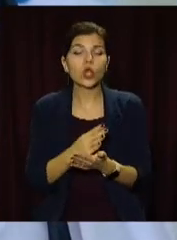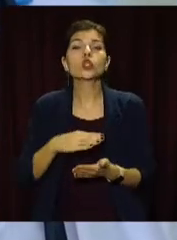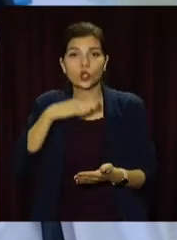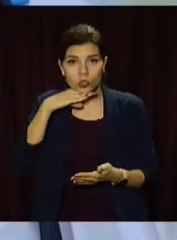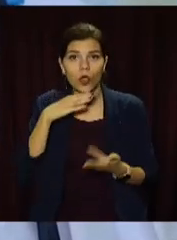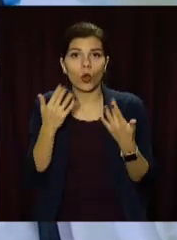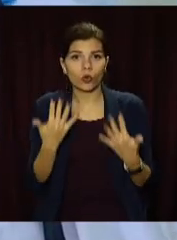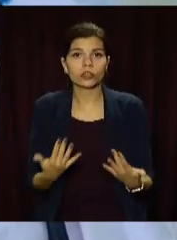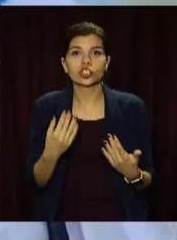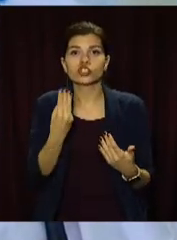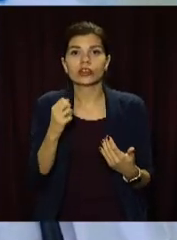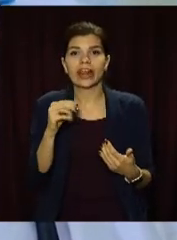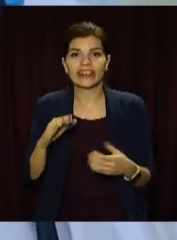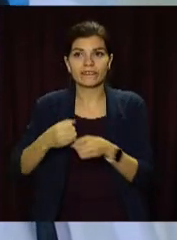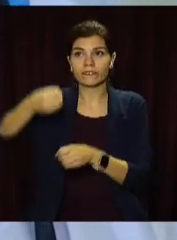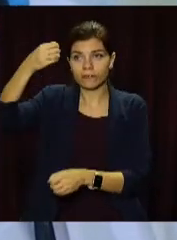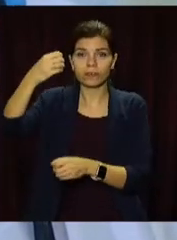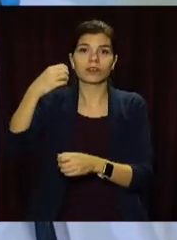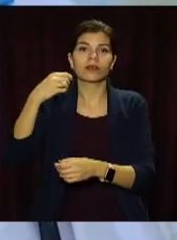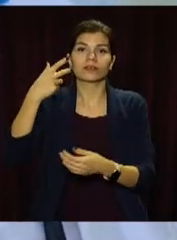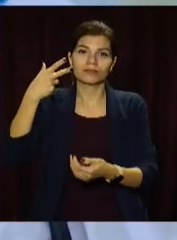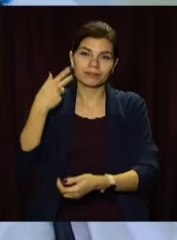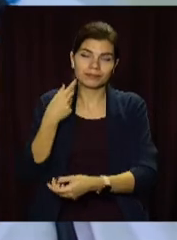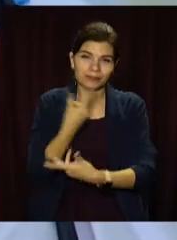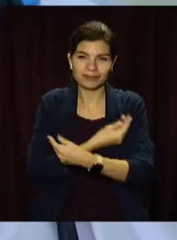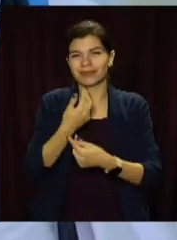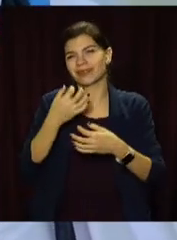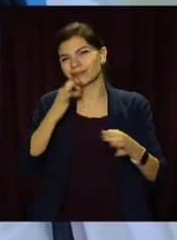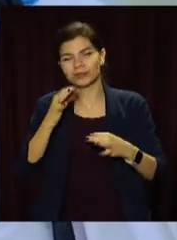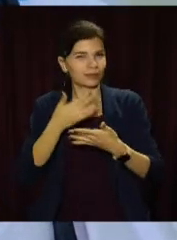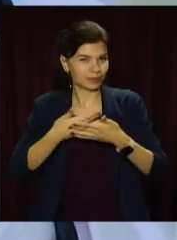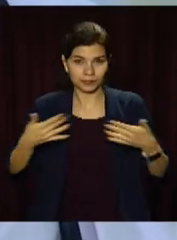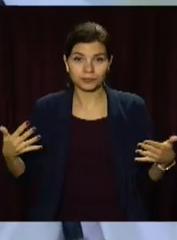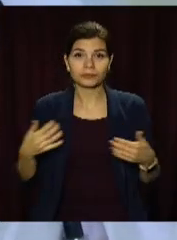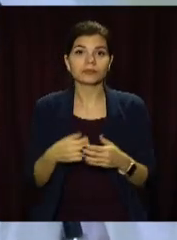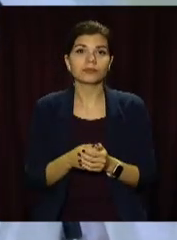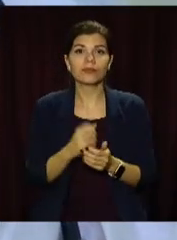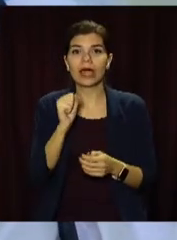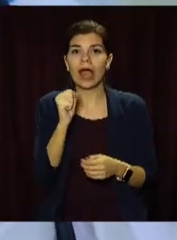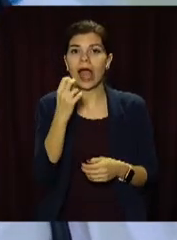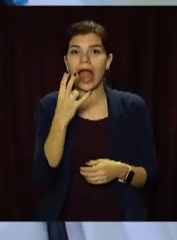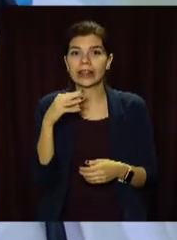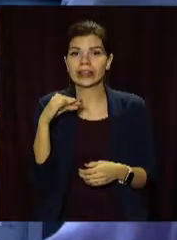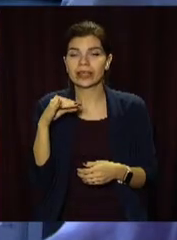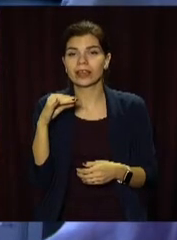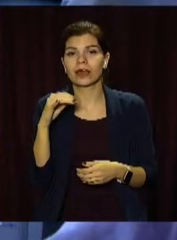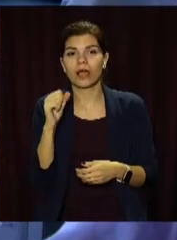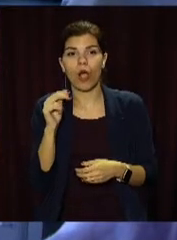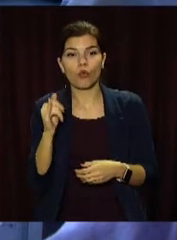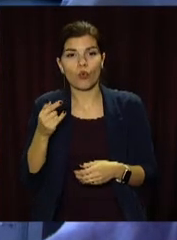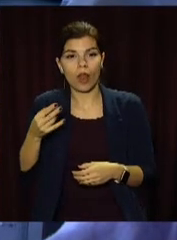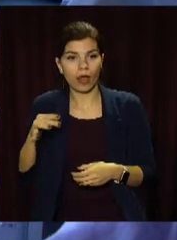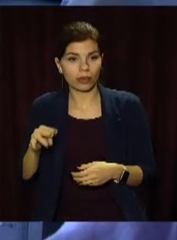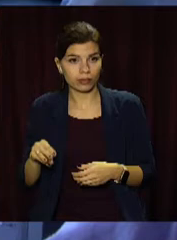кількість штативів, медикаментів. Бувають, звісно, перебої з антикоагулянтами. Ну, це проблема характерна для всієї країни.